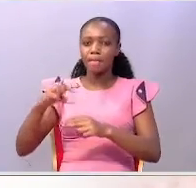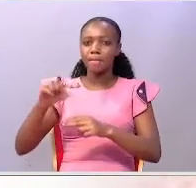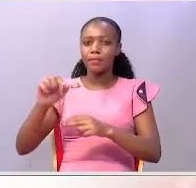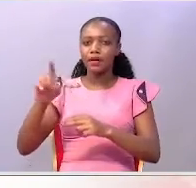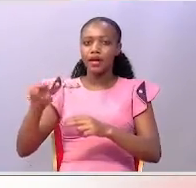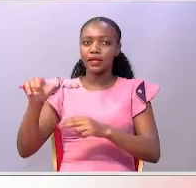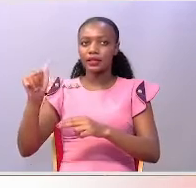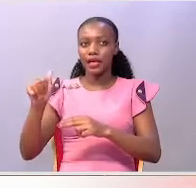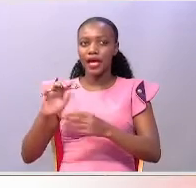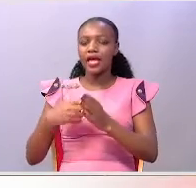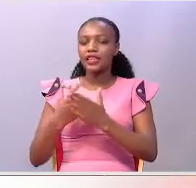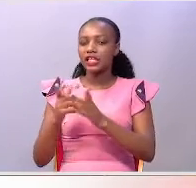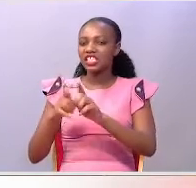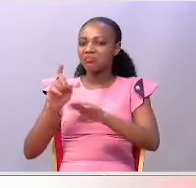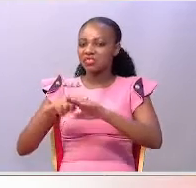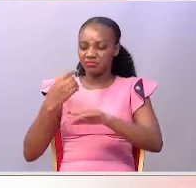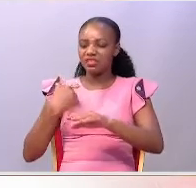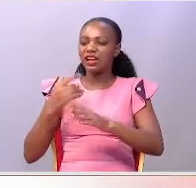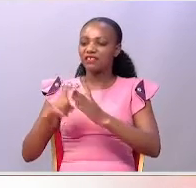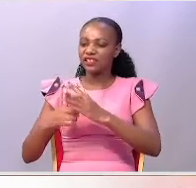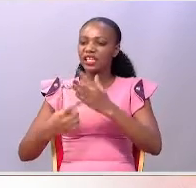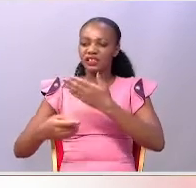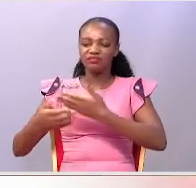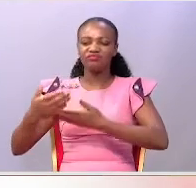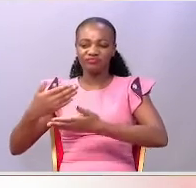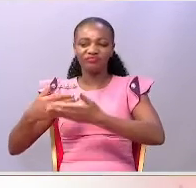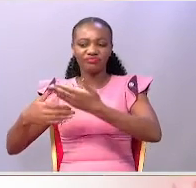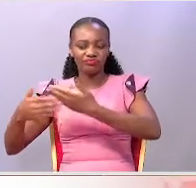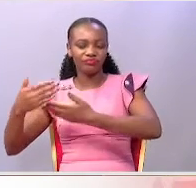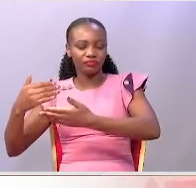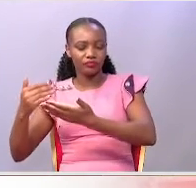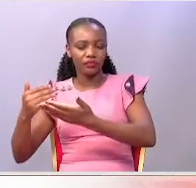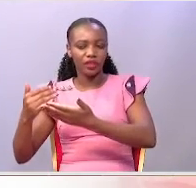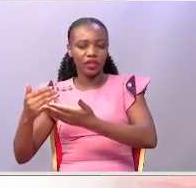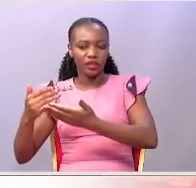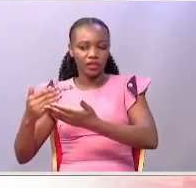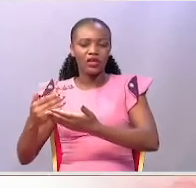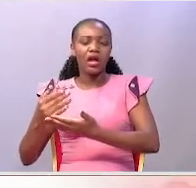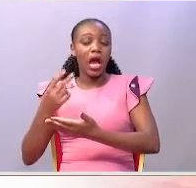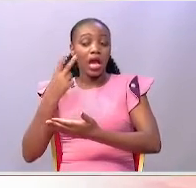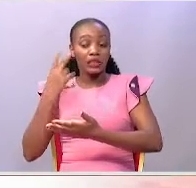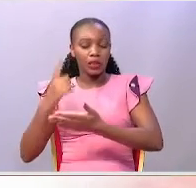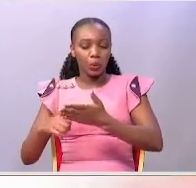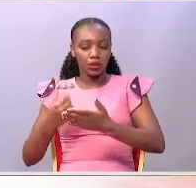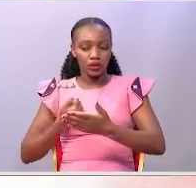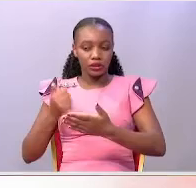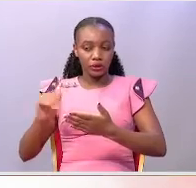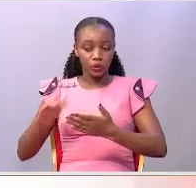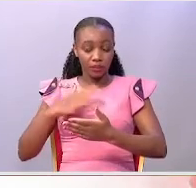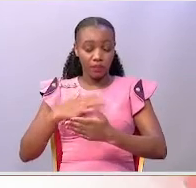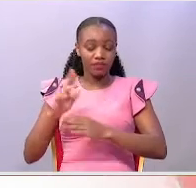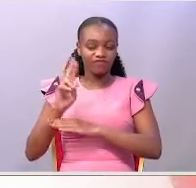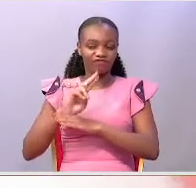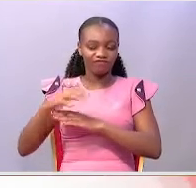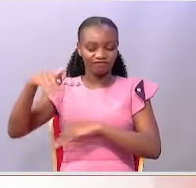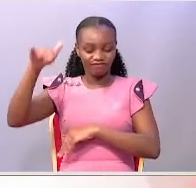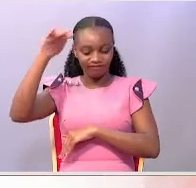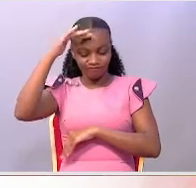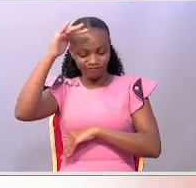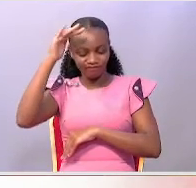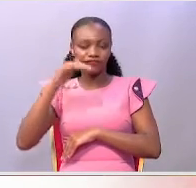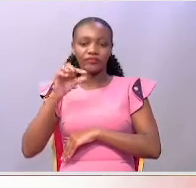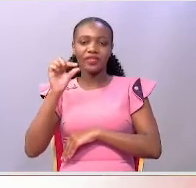Oh, wakati nilianza kumongelesha, akakuwa sasa ako hae, anavuta bangi. Hakuna kitu yenye